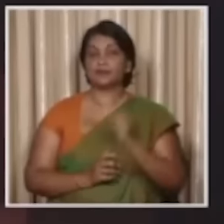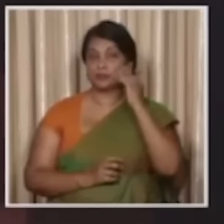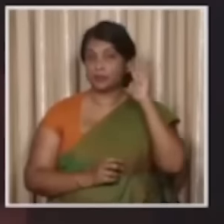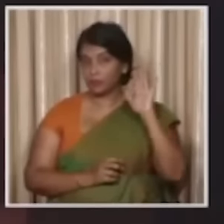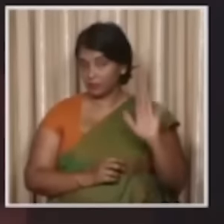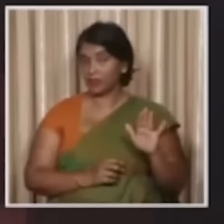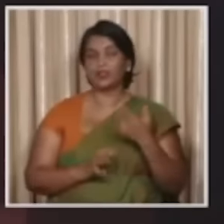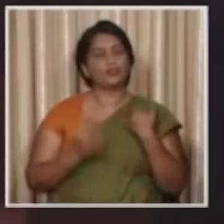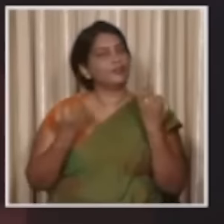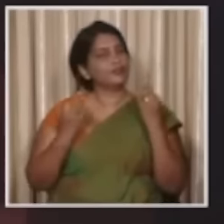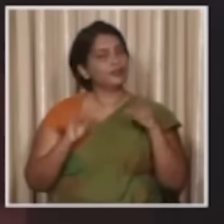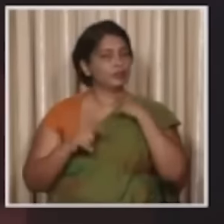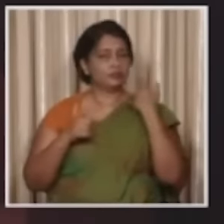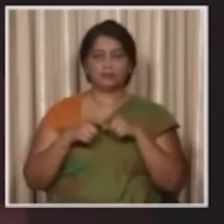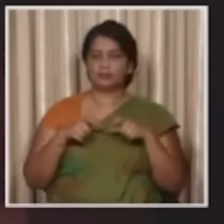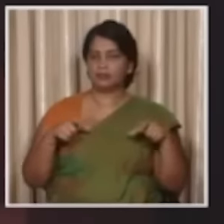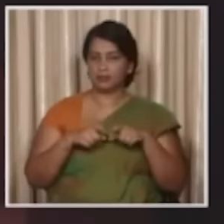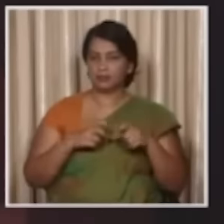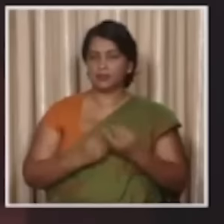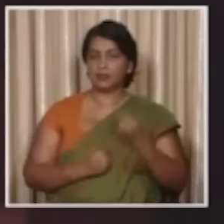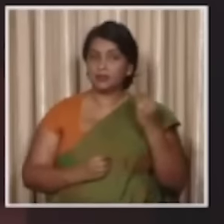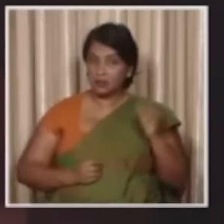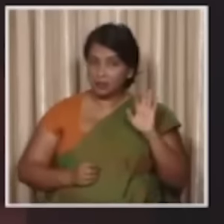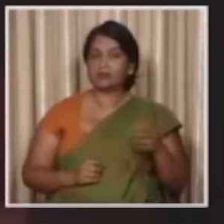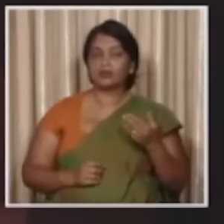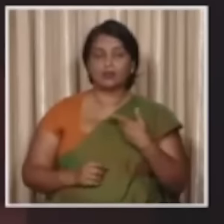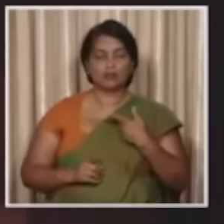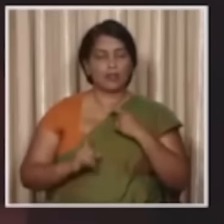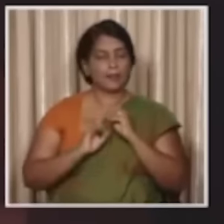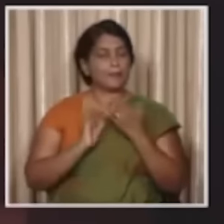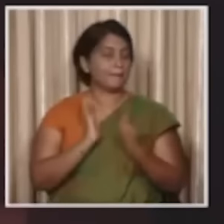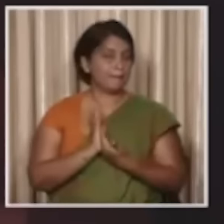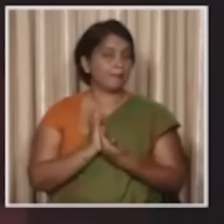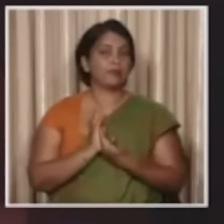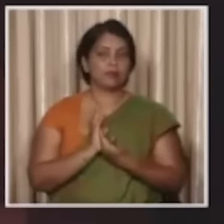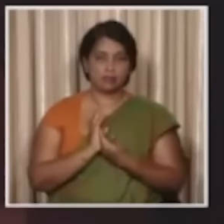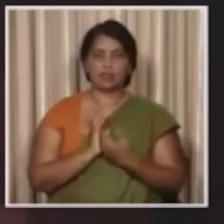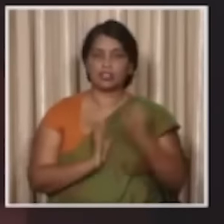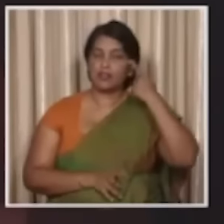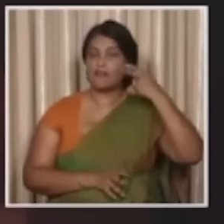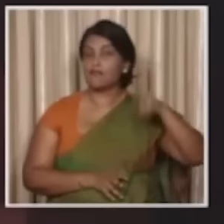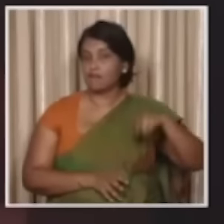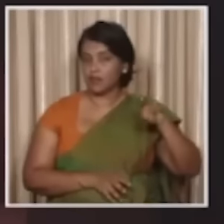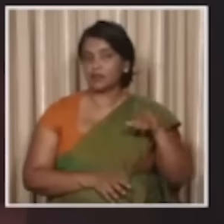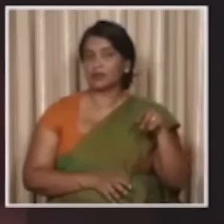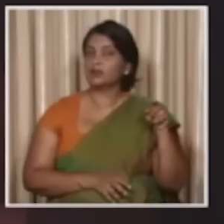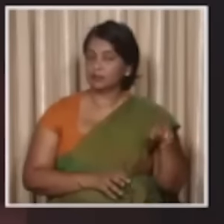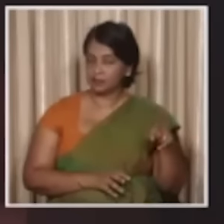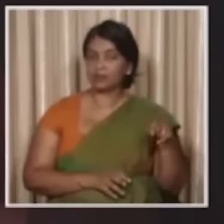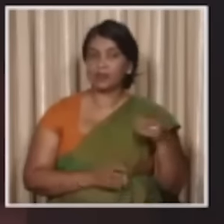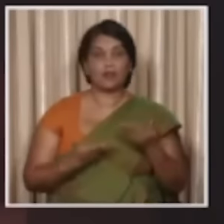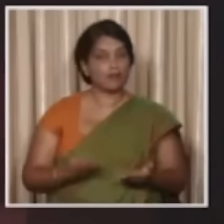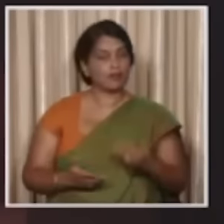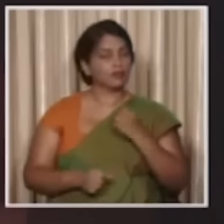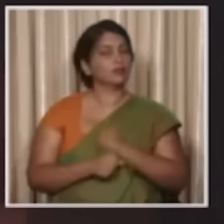කාන්තාවන් සඳහා නොමිලේ සනීපාරක්ෂක තුවා ලබා දිය යුතු බව අප ප්‍රතිපත්තියක් ලෙස විශ්වාස කරන අතර